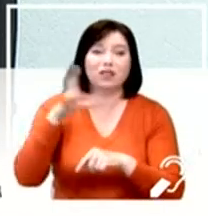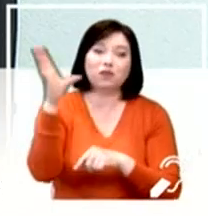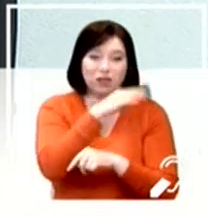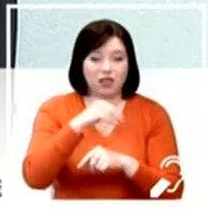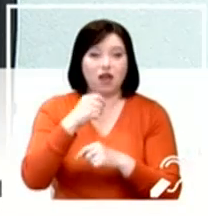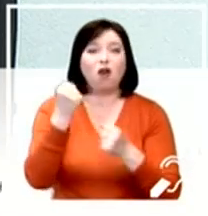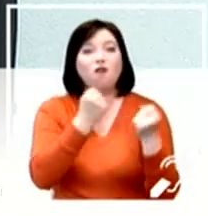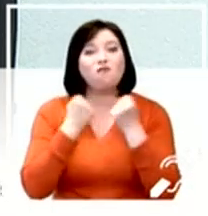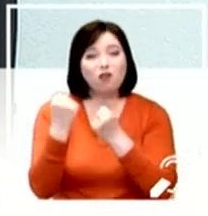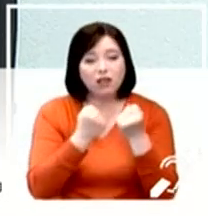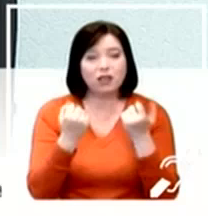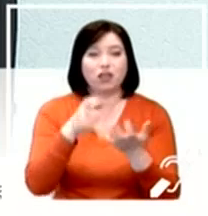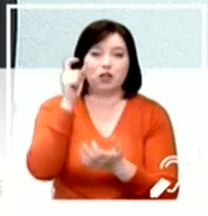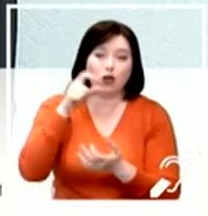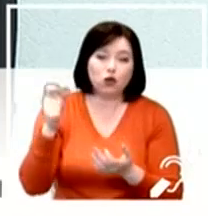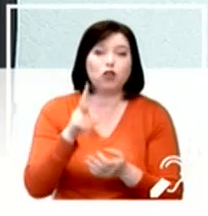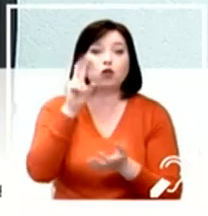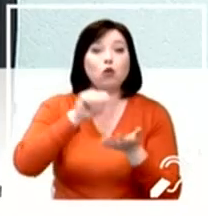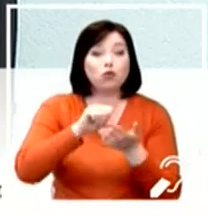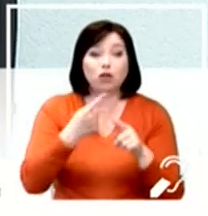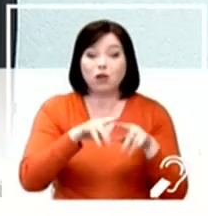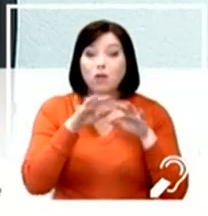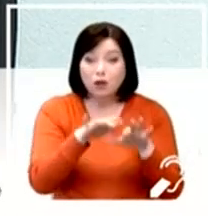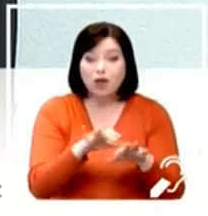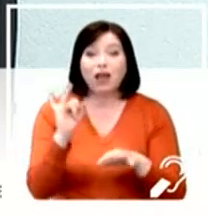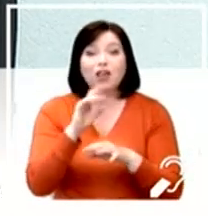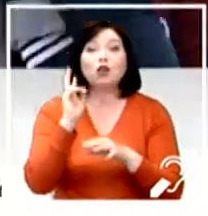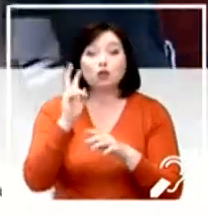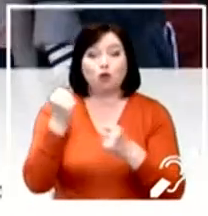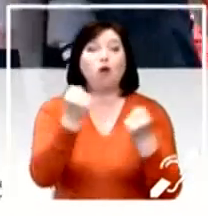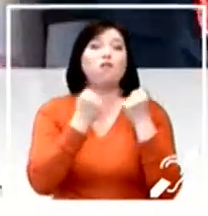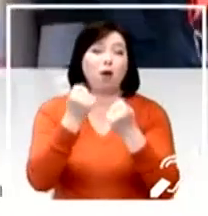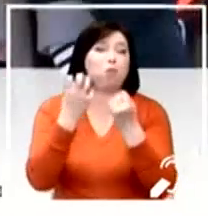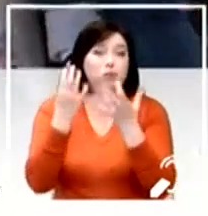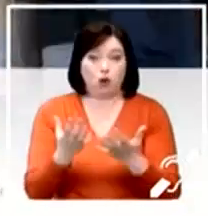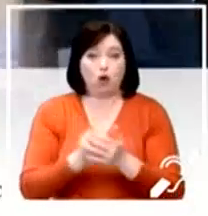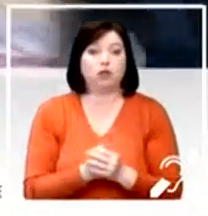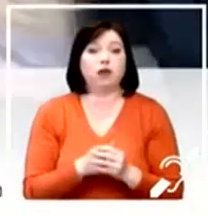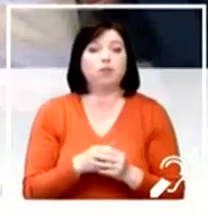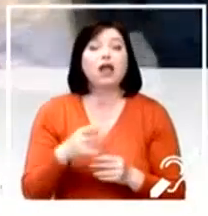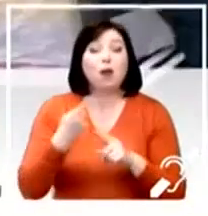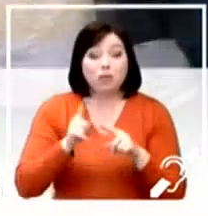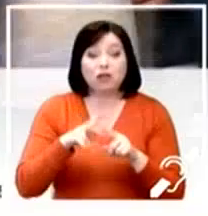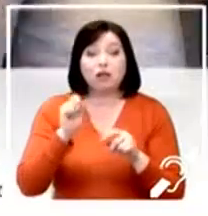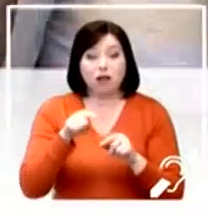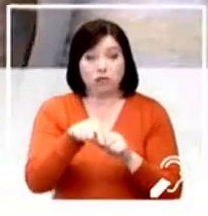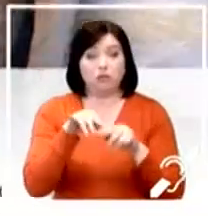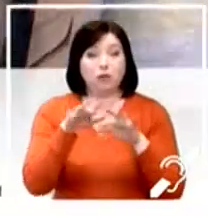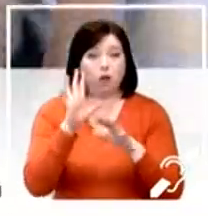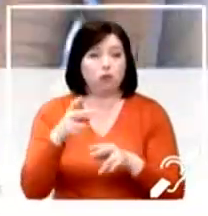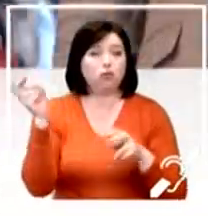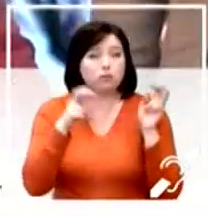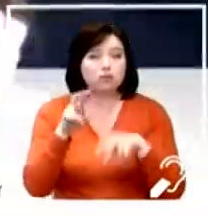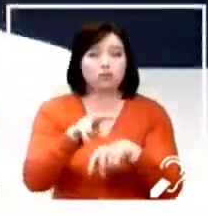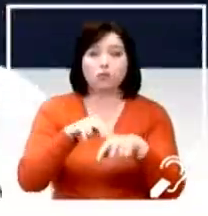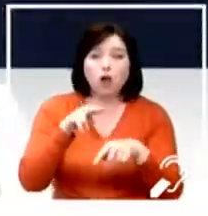tuturor participanților, atât la eveniment, cât și la trafic, la general. Pentru că la eveniment sunt așteptați mii de participanți,